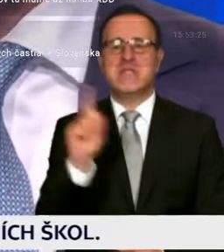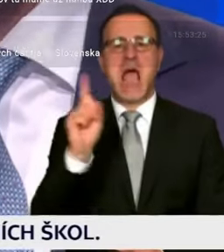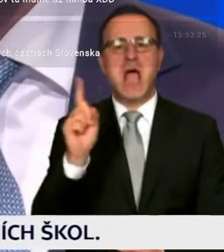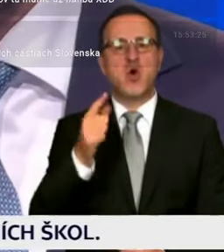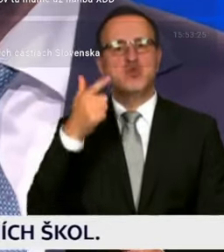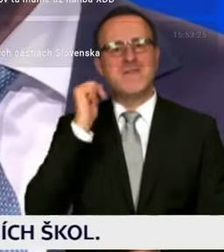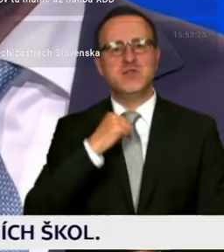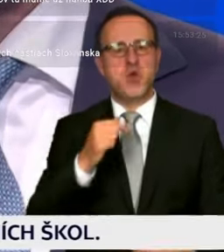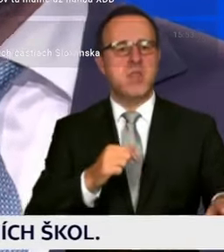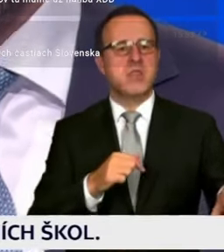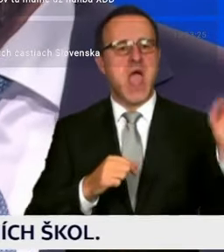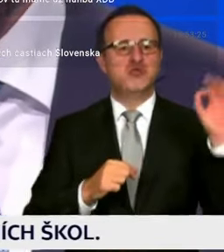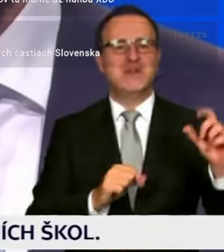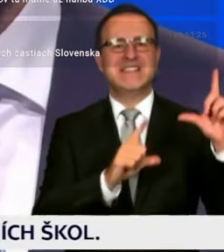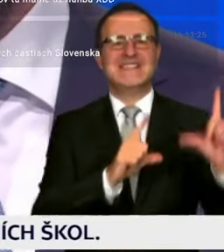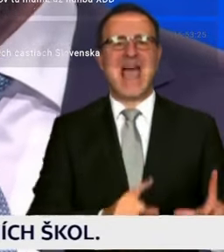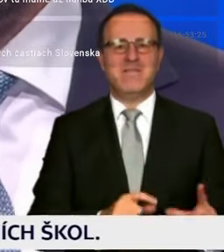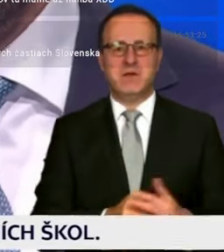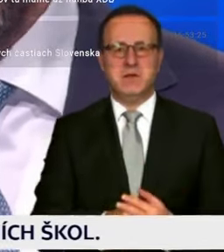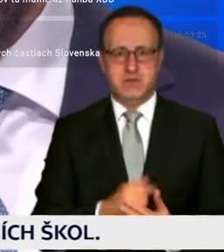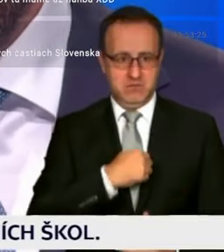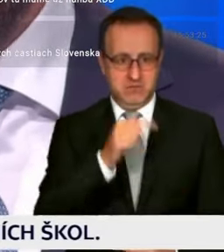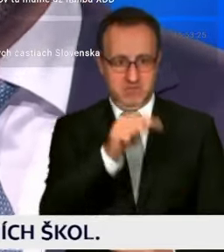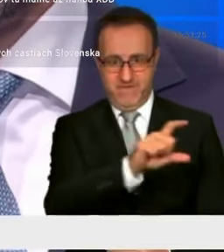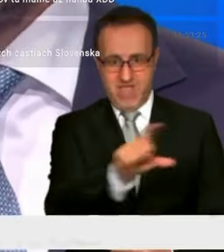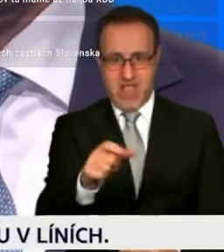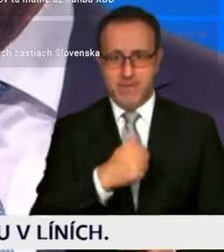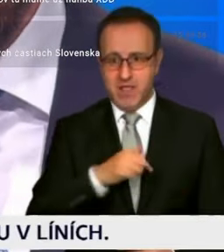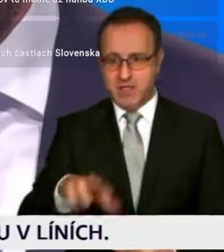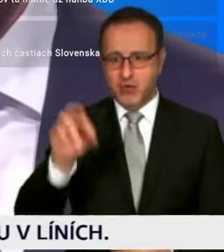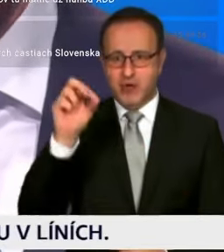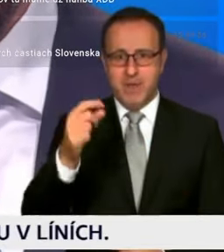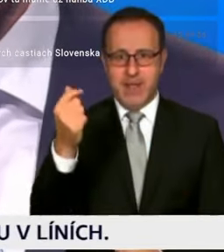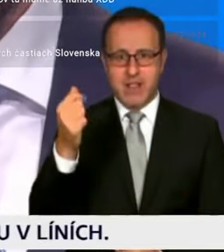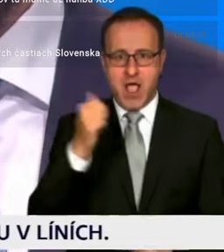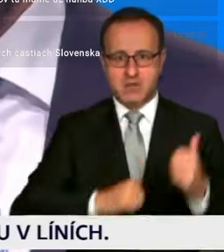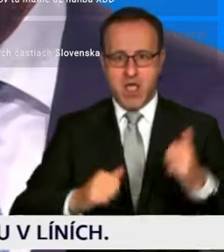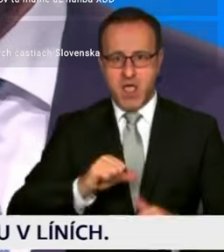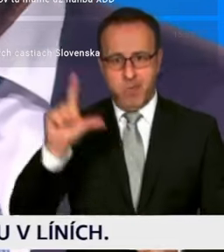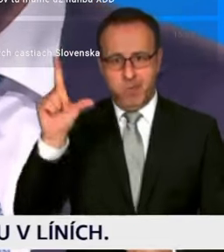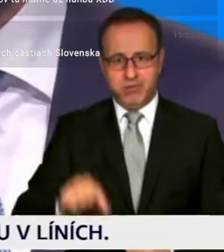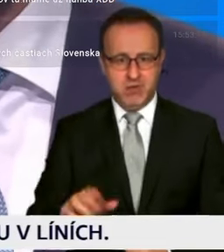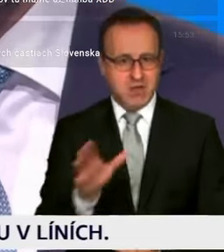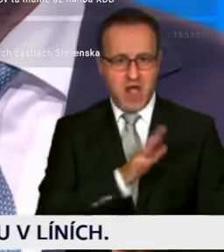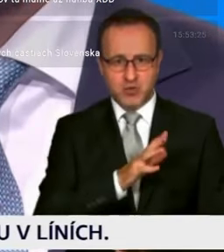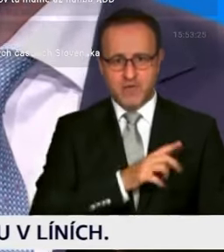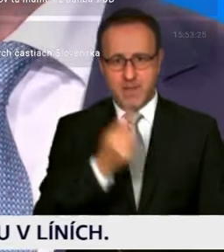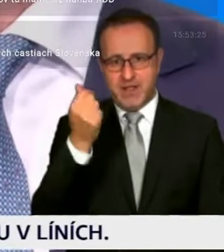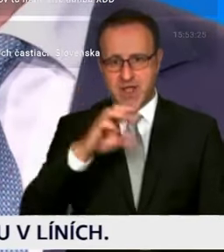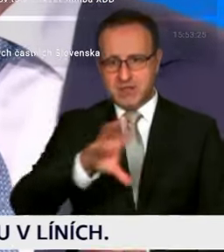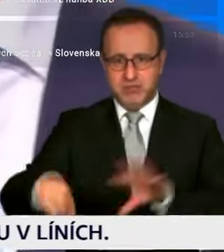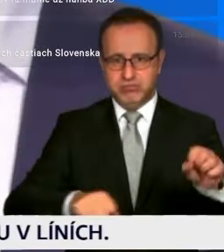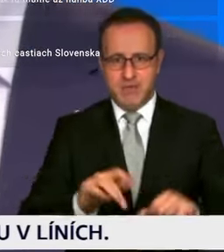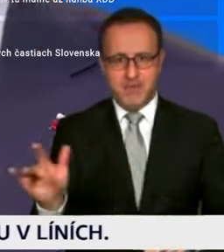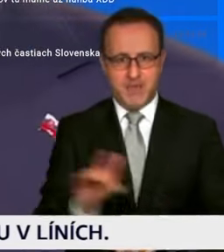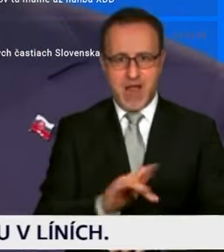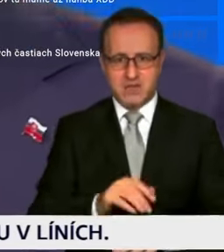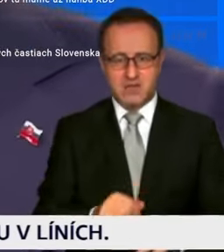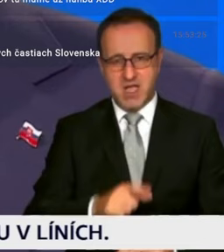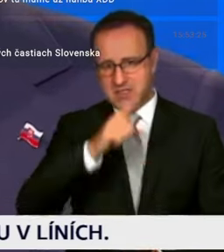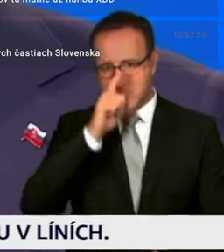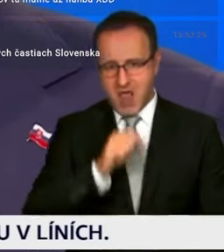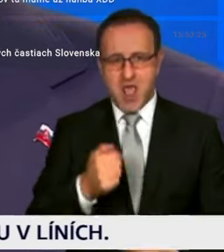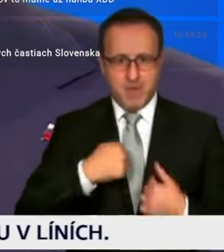vás našli zadlženú s vysokým deficitom vybrakovane stave a máme čo robiť aby sme to dali do poriadku Ale my sme si tie rukávy